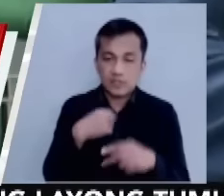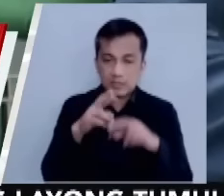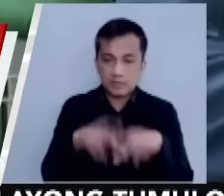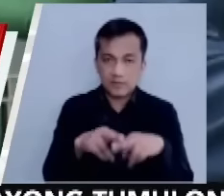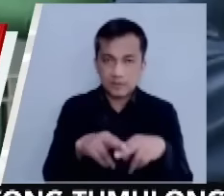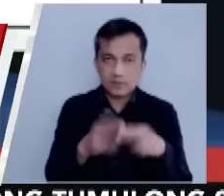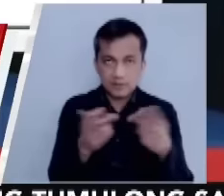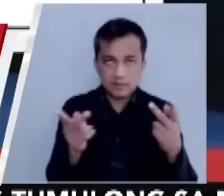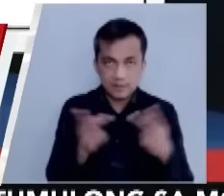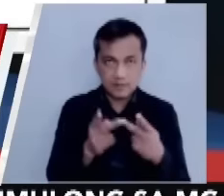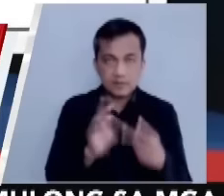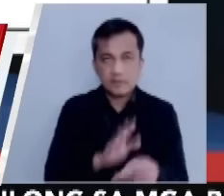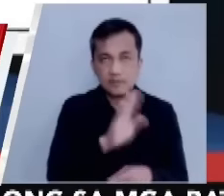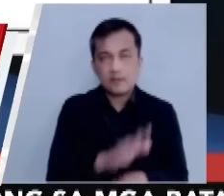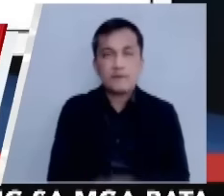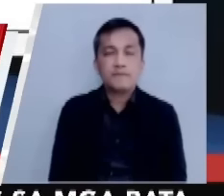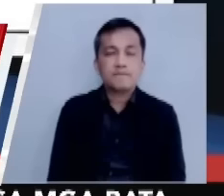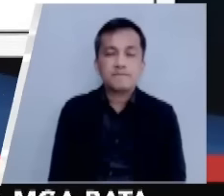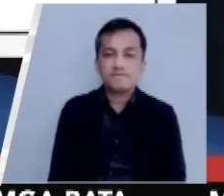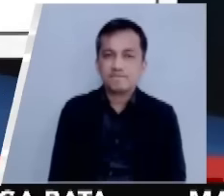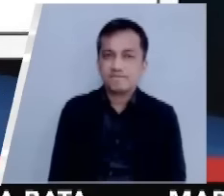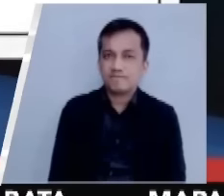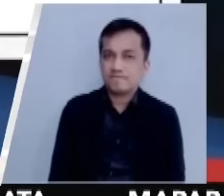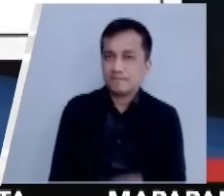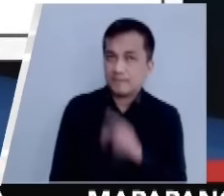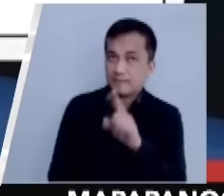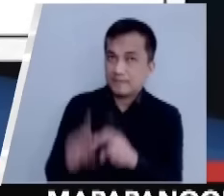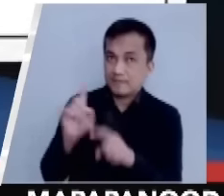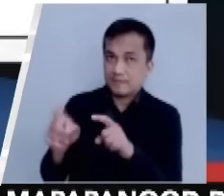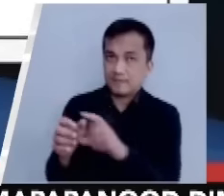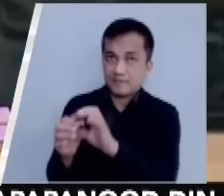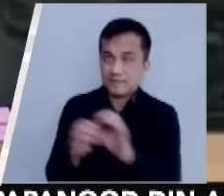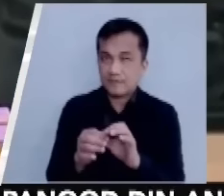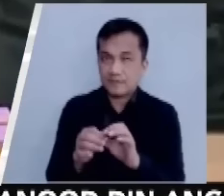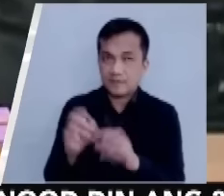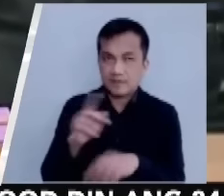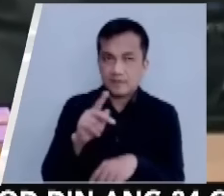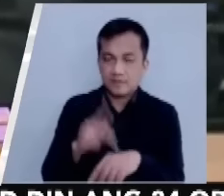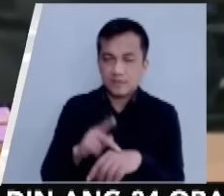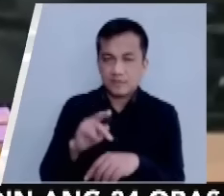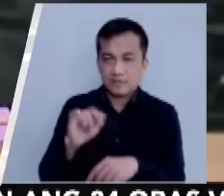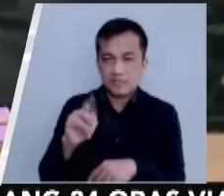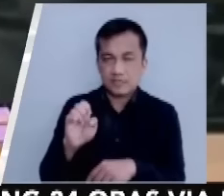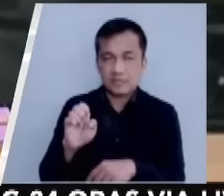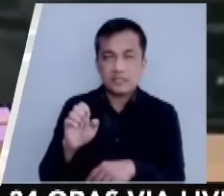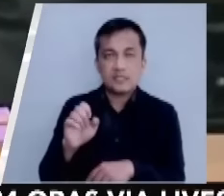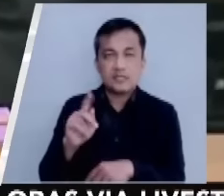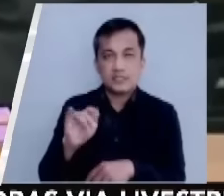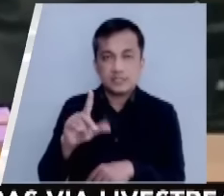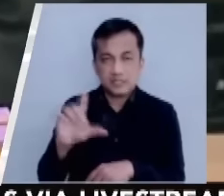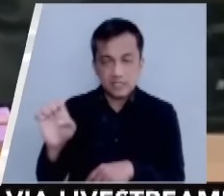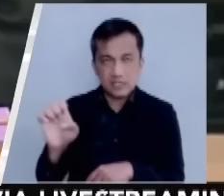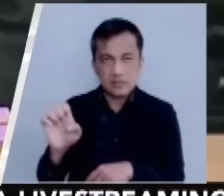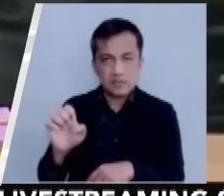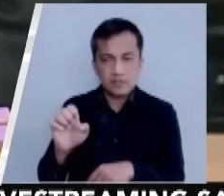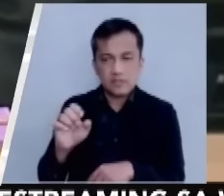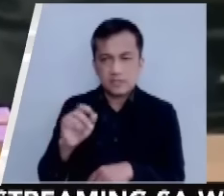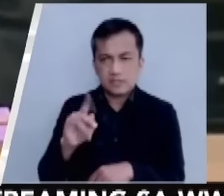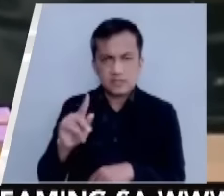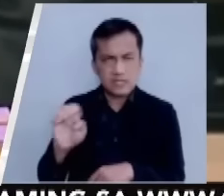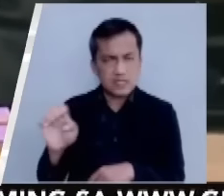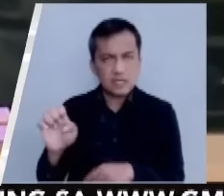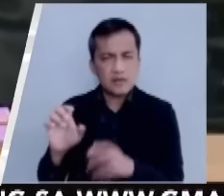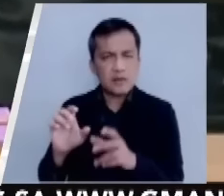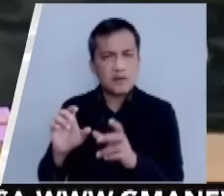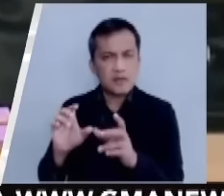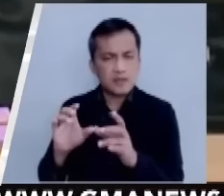them. Nausisa rin siya kaugnay ng Philippine Sanjin Steel. It's supposed to be a steel plant pero mukhang